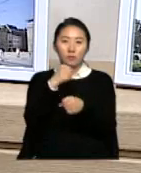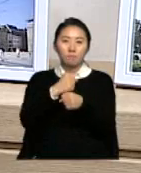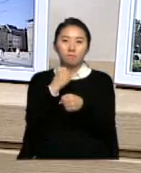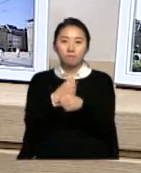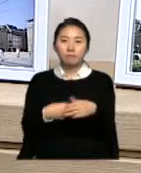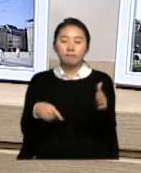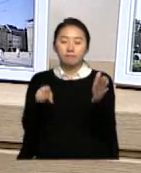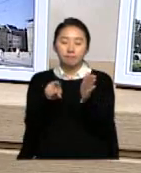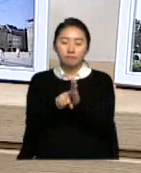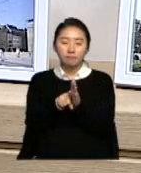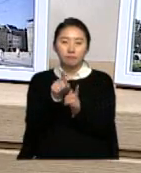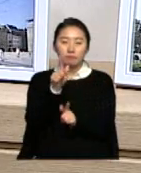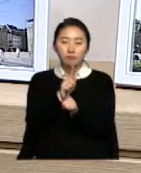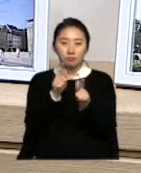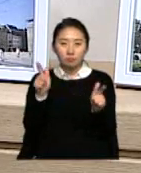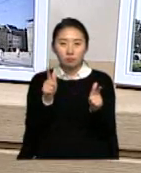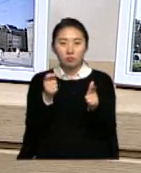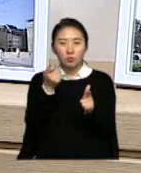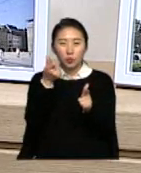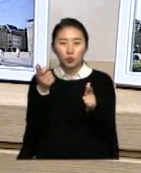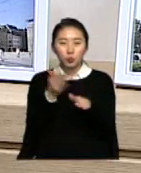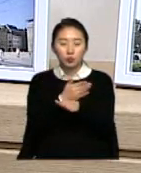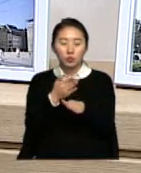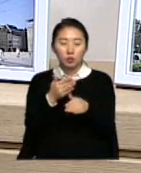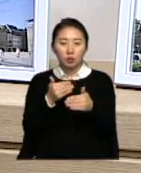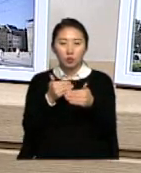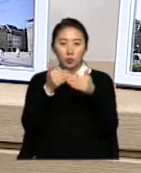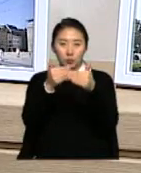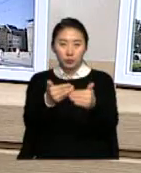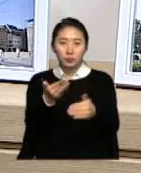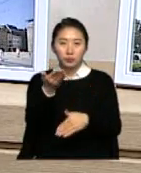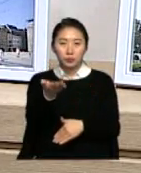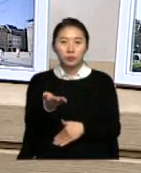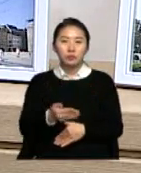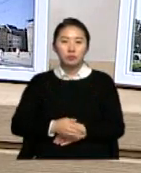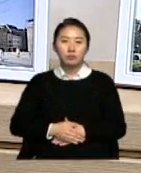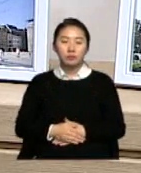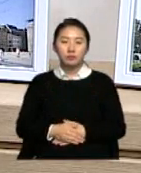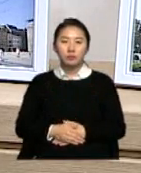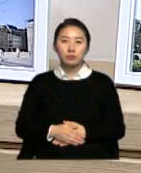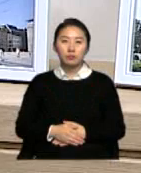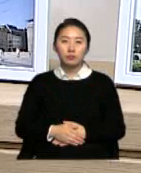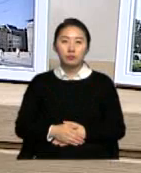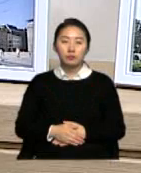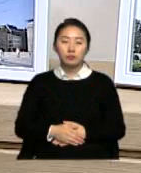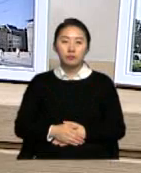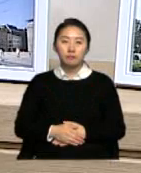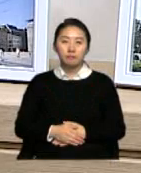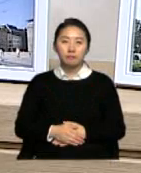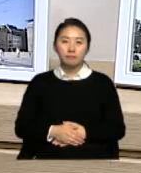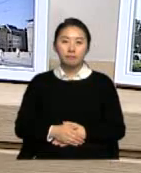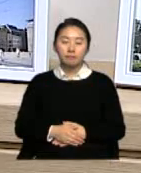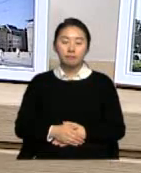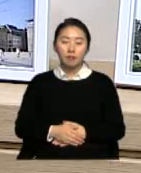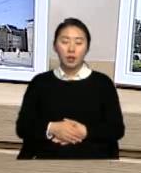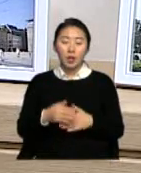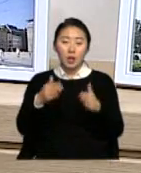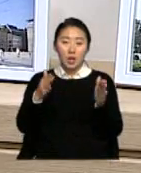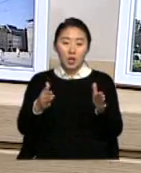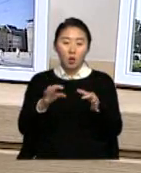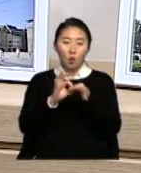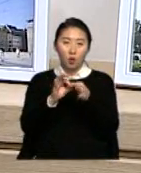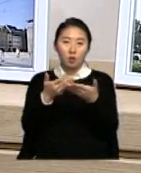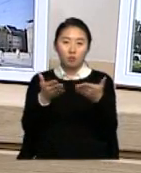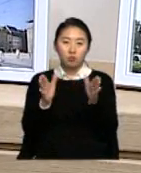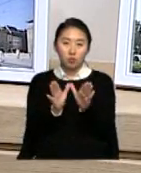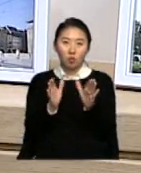위해서는 그러한 조그만 것부터 하나씩 좀 건의해서 주민 의견을 적극 반영해서 그 관계 부서로